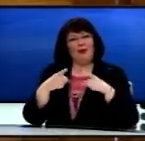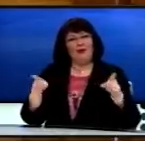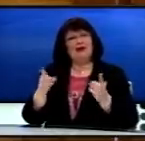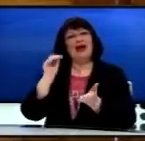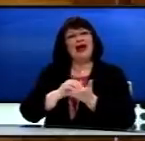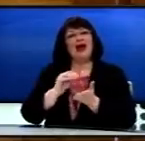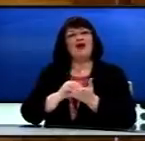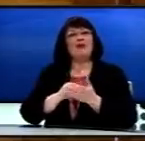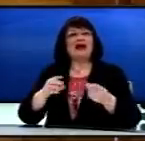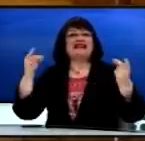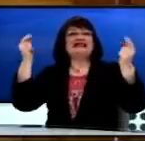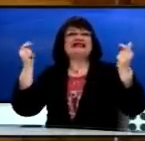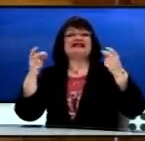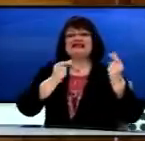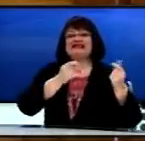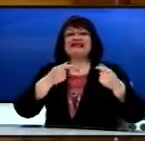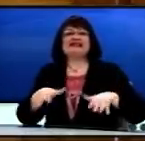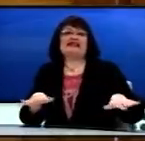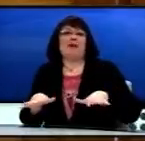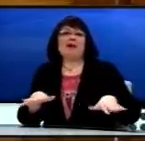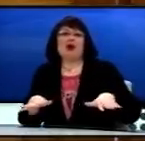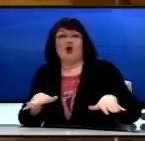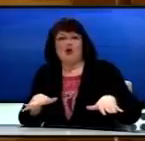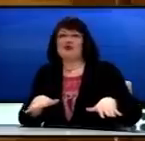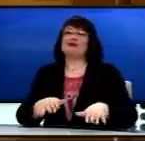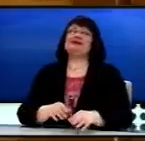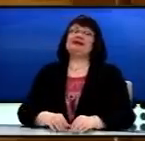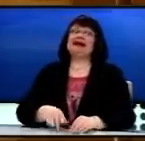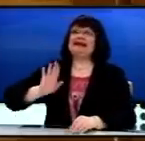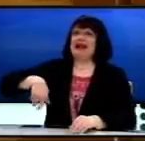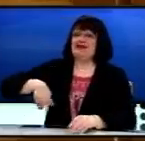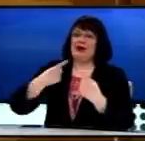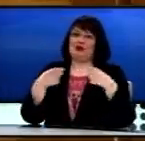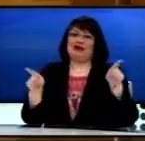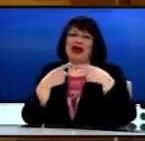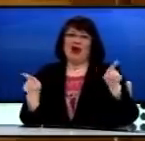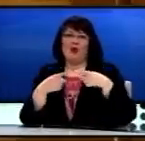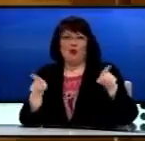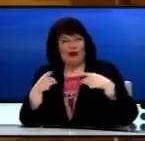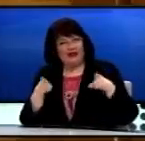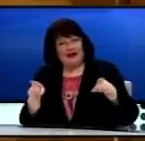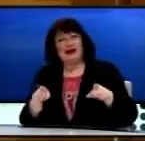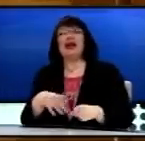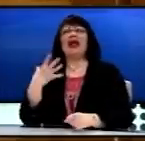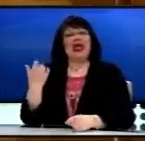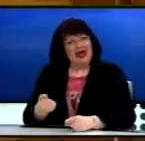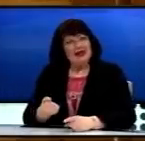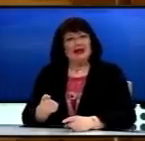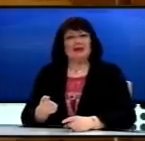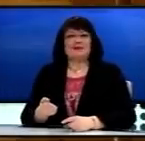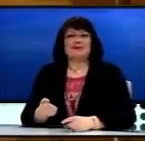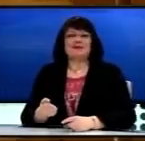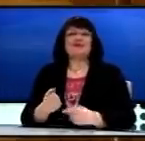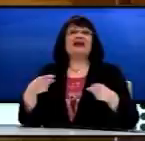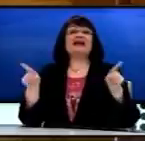ένα τραγούδι ακόμα, το «Τσάμικο», είναι το τελευταίο του δίσκου και συμπεριλαμβάνει